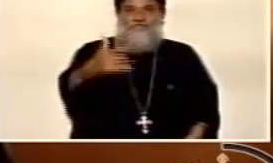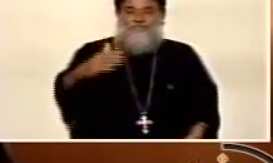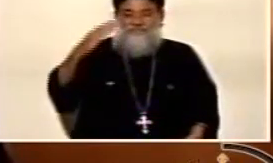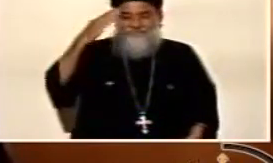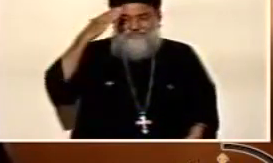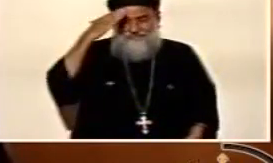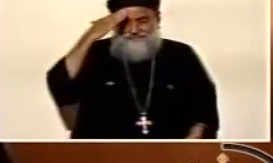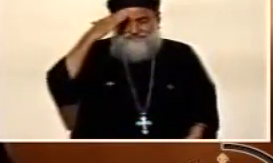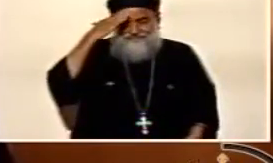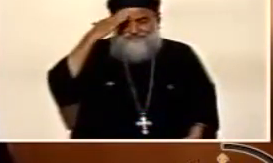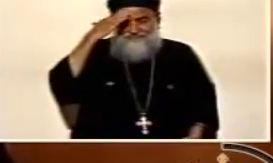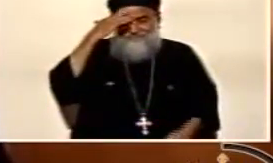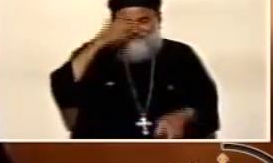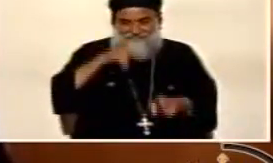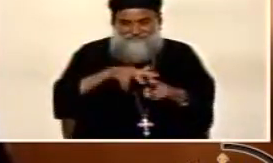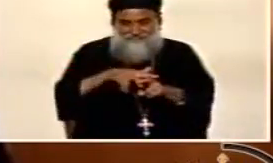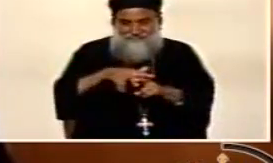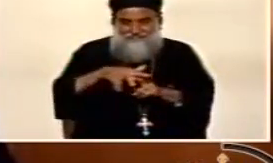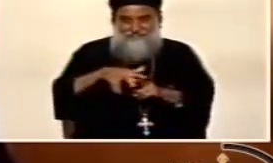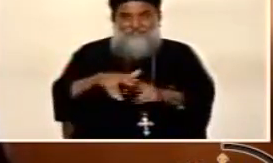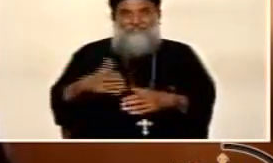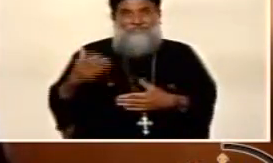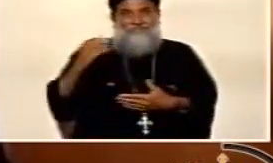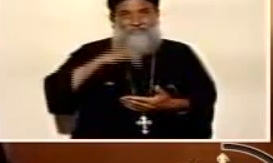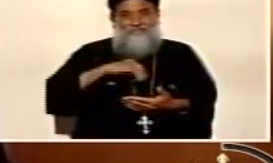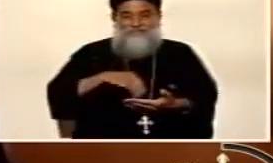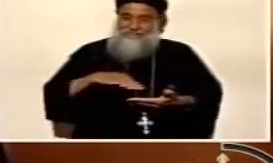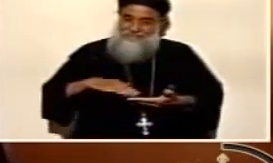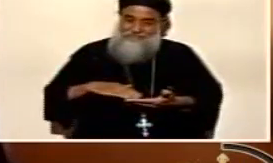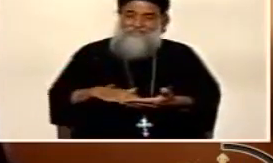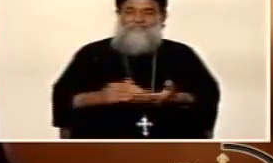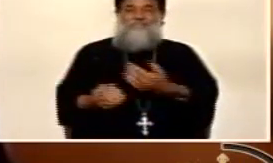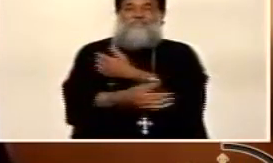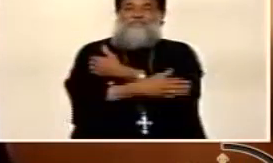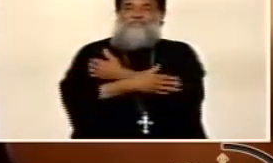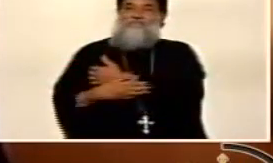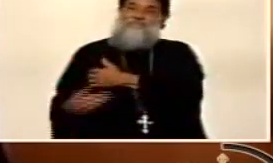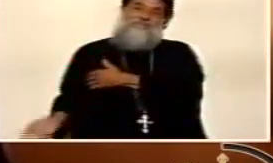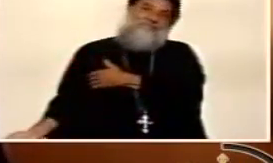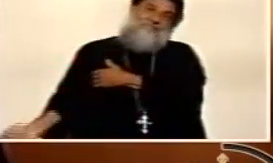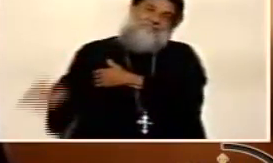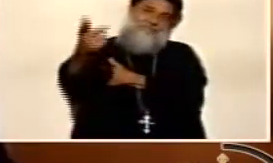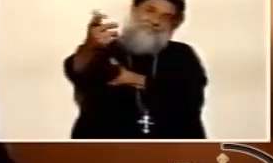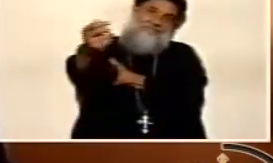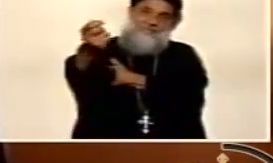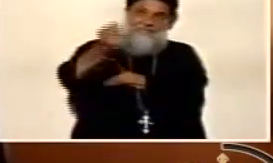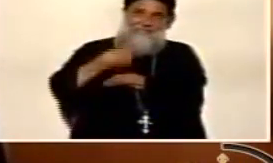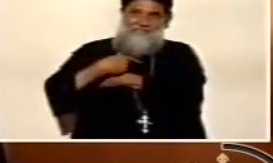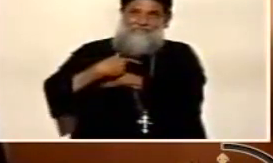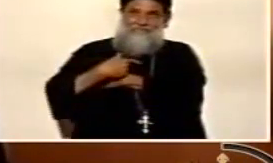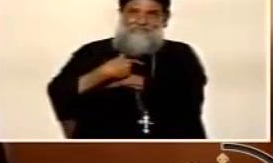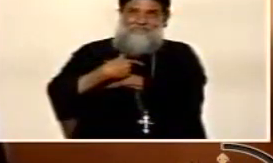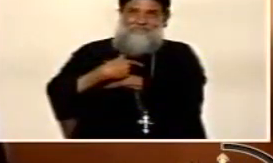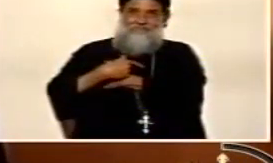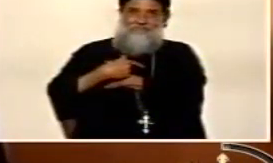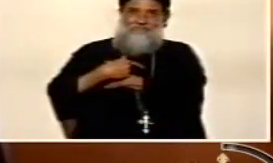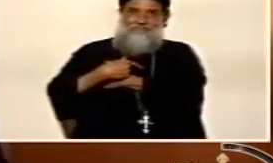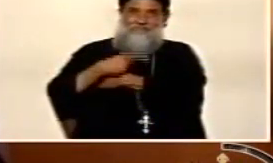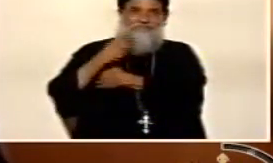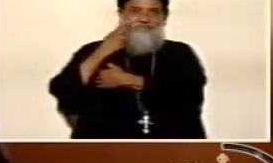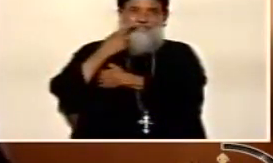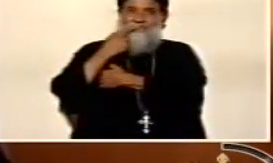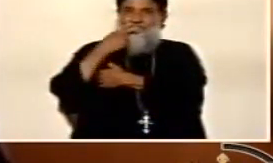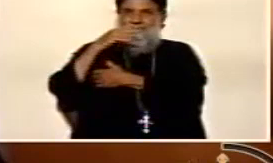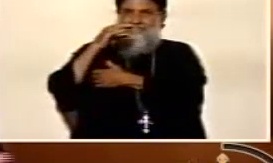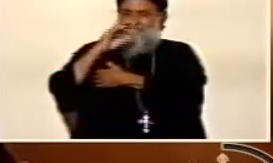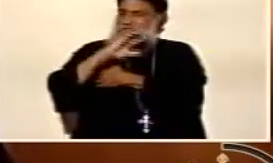بيها، في احتياج ربنا هيديه، وربنا هيحول المهانة إلى كرامة. ما عندوش مشكلة